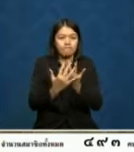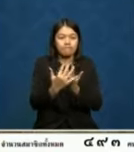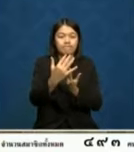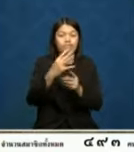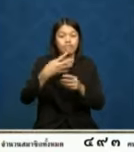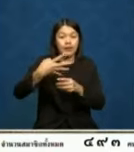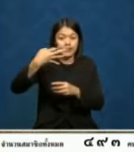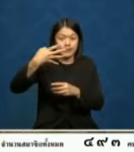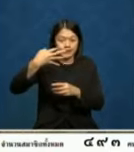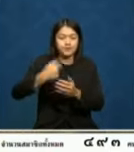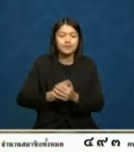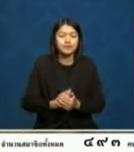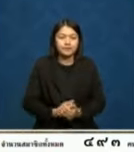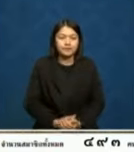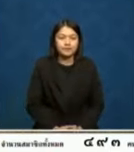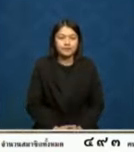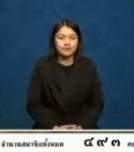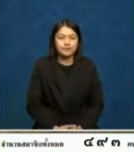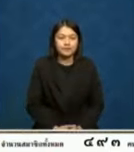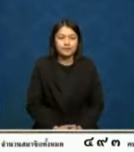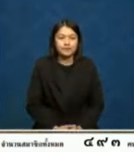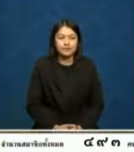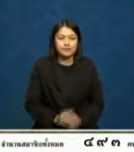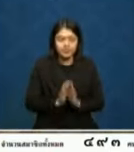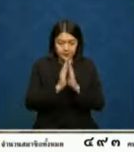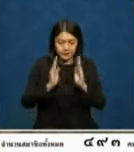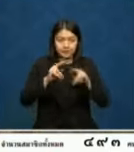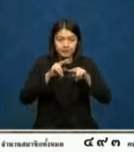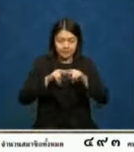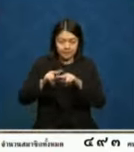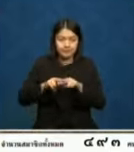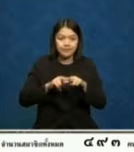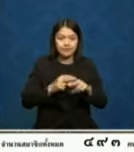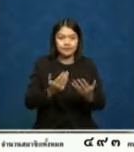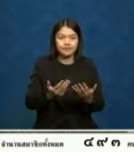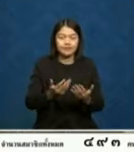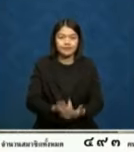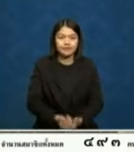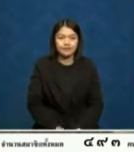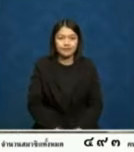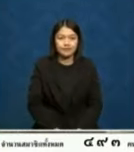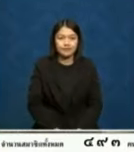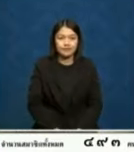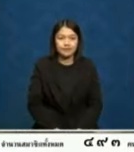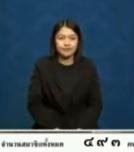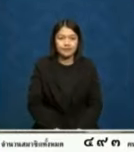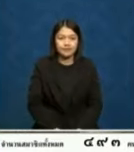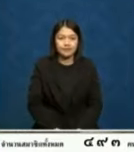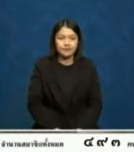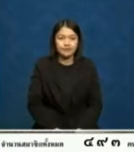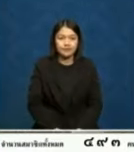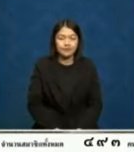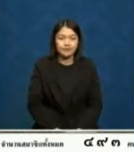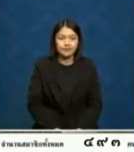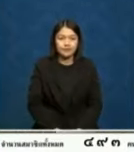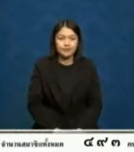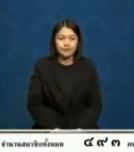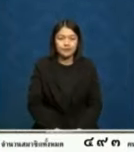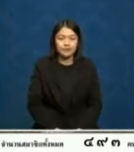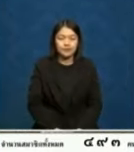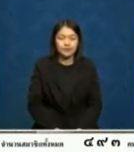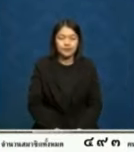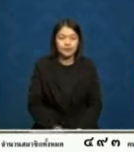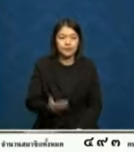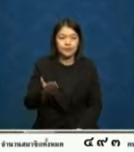ครับขอบคุณครับขอต้อนรับเจอนั่งครับต่อไปนะครับขอเชิญคุณเล่า